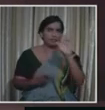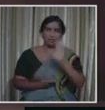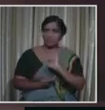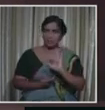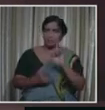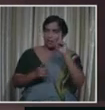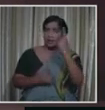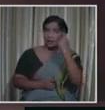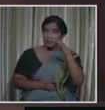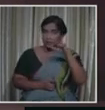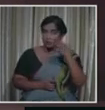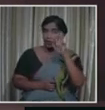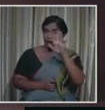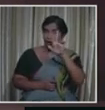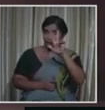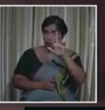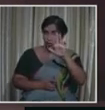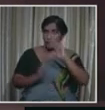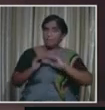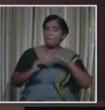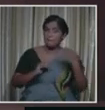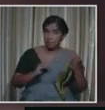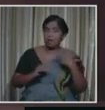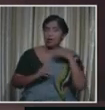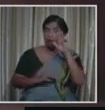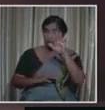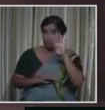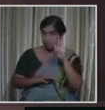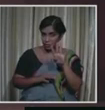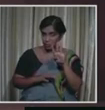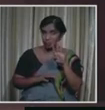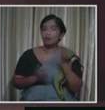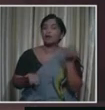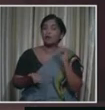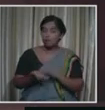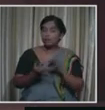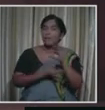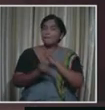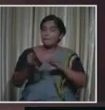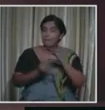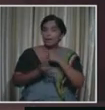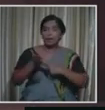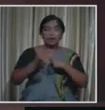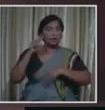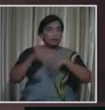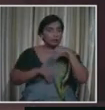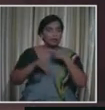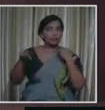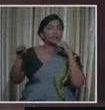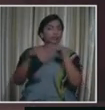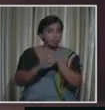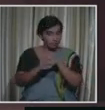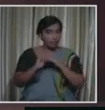වගේම 1989න් පසුව විශේෂම අපි 94 නැවත මේ ප්‍රජාතන්ත්‍රවාදී දේශපාලන ප්‍රවාහයට අවතීර්ණ වූවාට